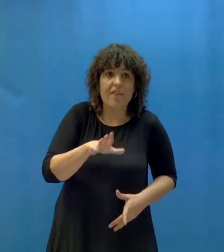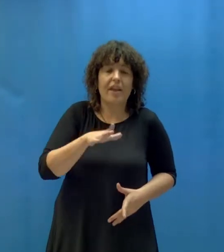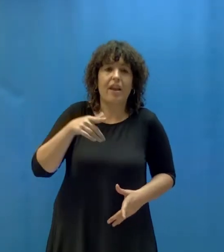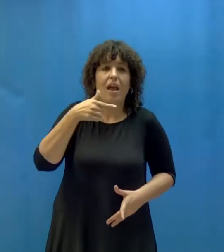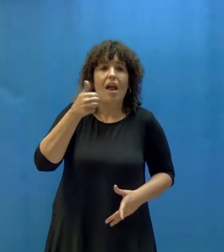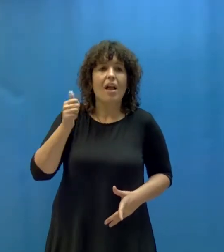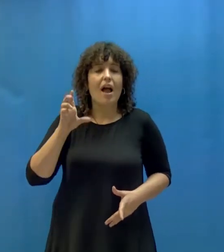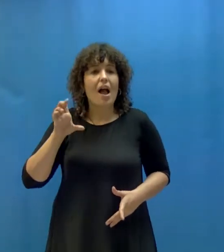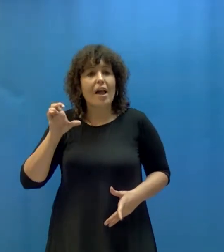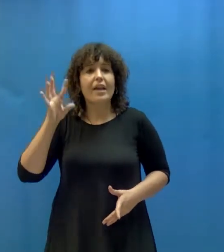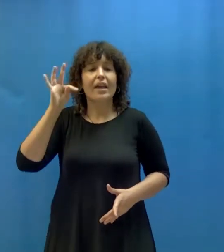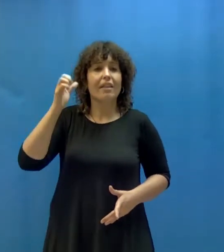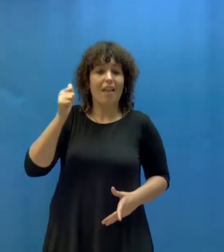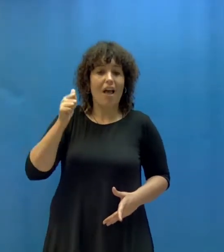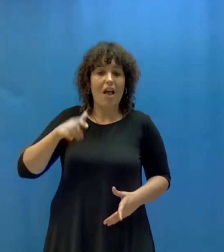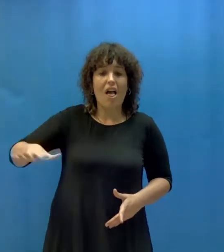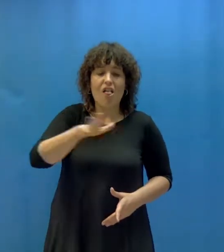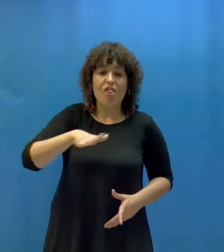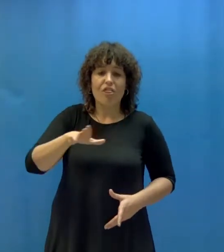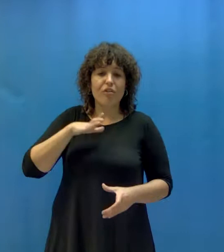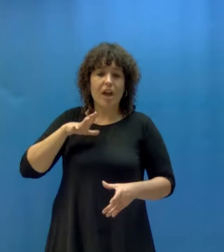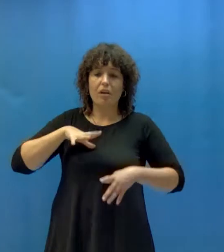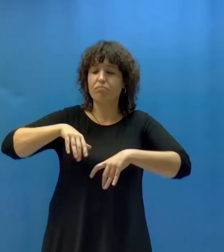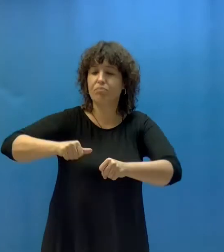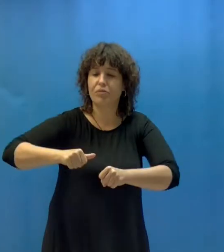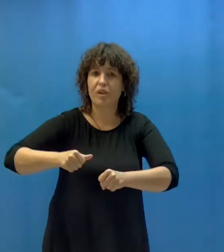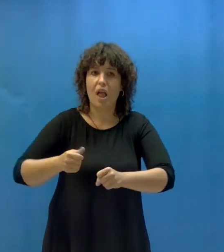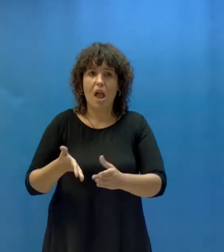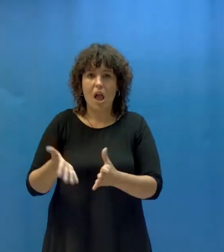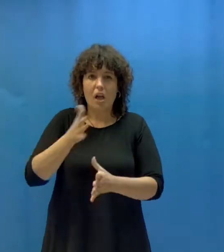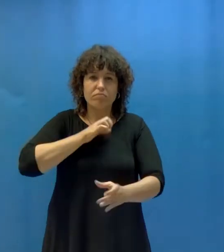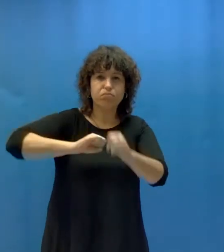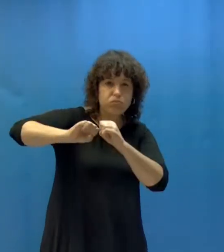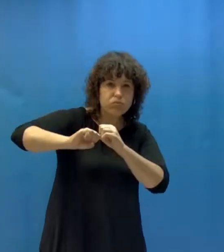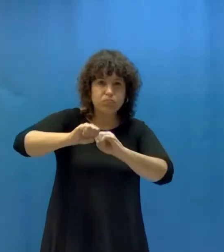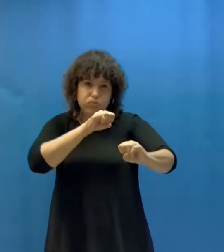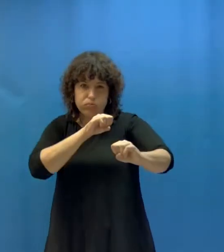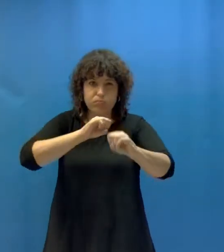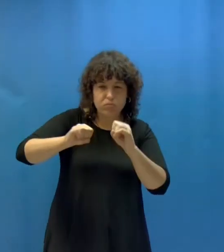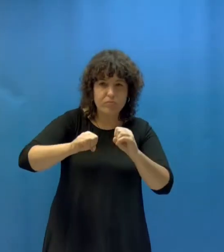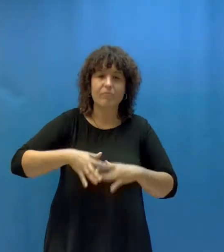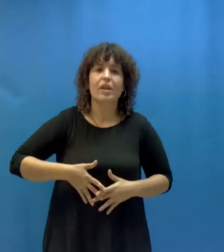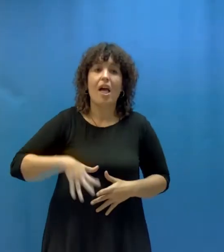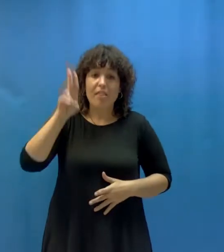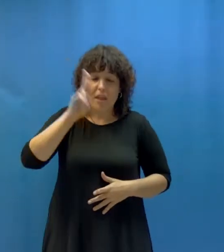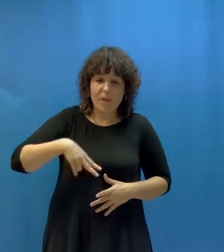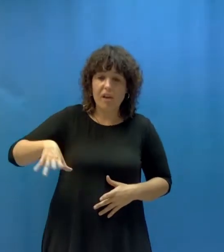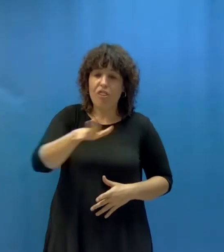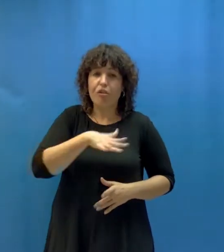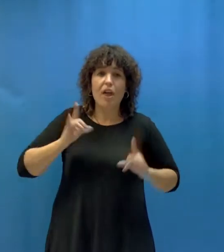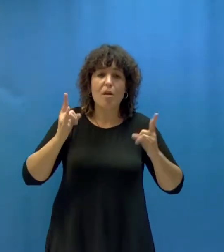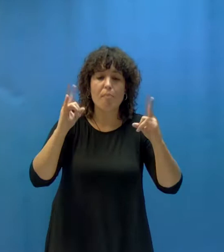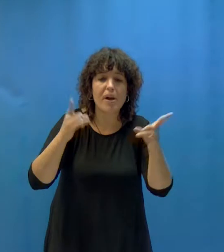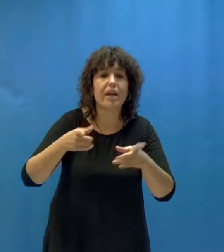diferents disciplines d'arts marcials. També cal destacar que vam instal·lar el gran parc de workout del gimnàs a l'aire lliure en el parc litoral,